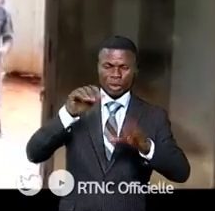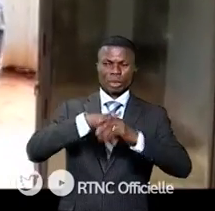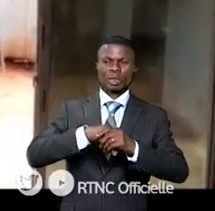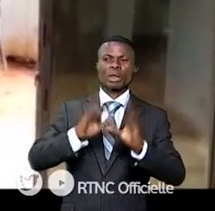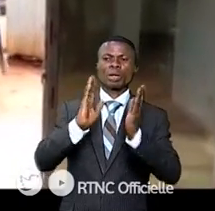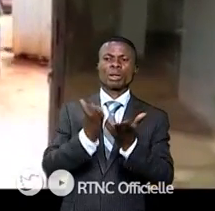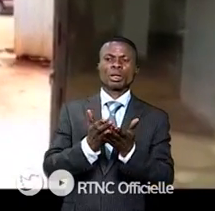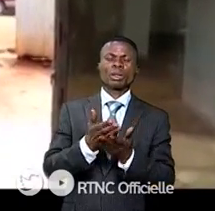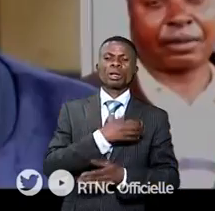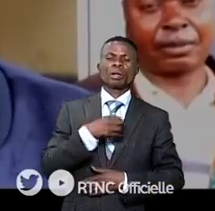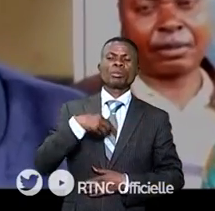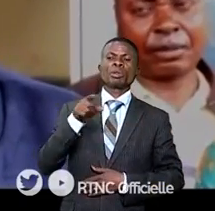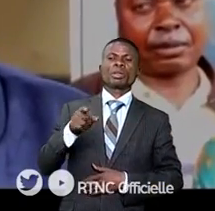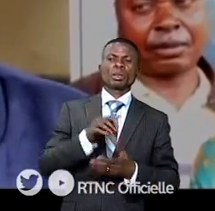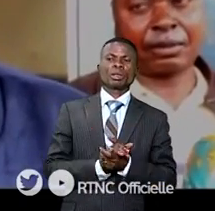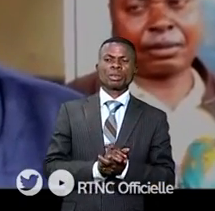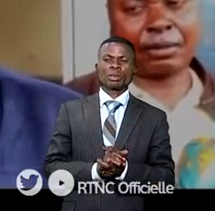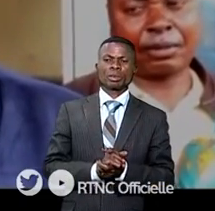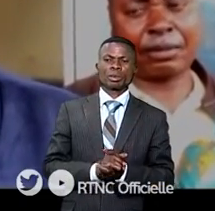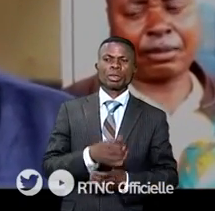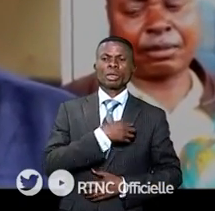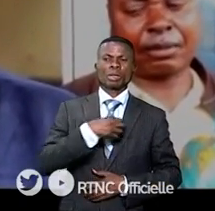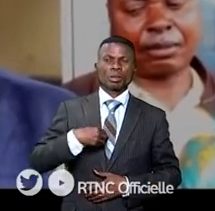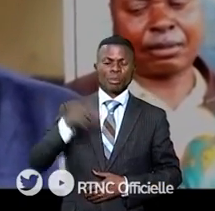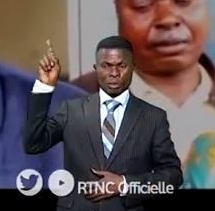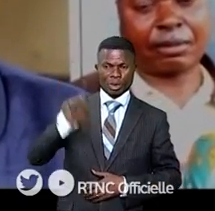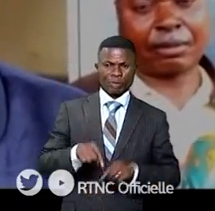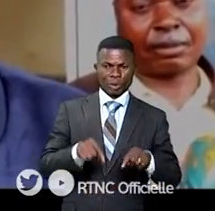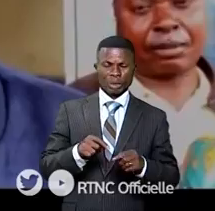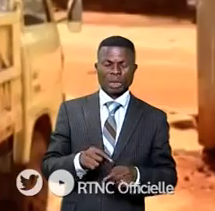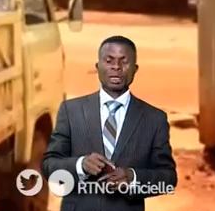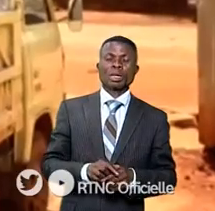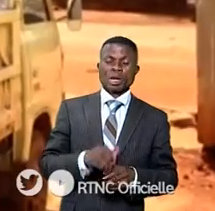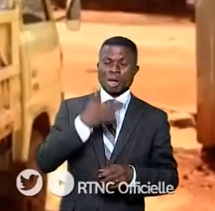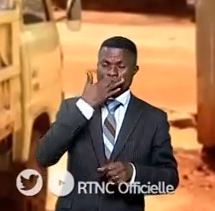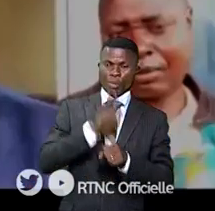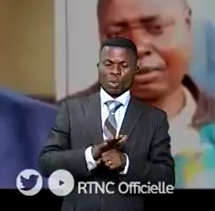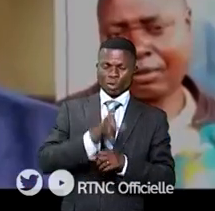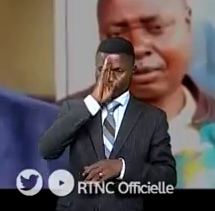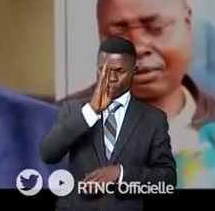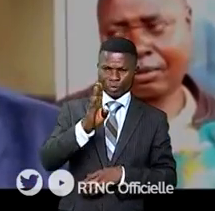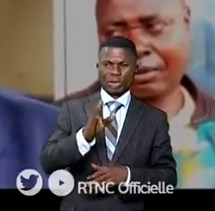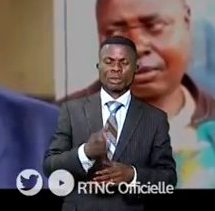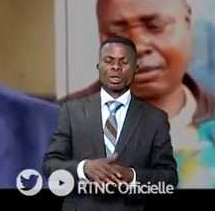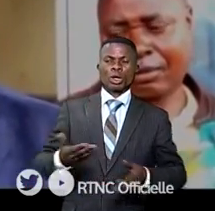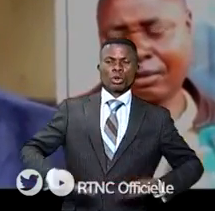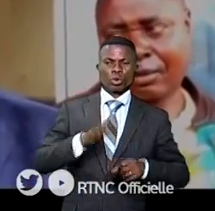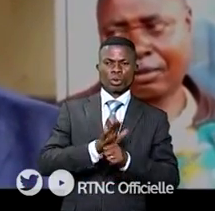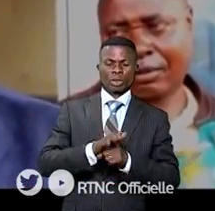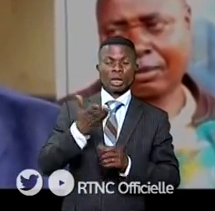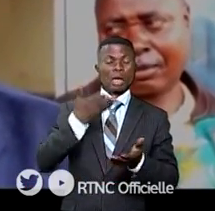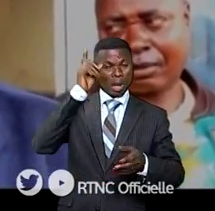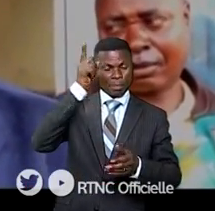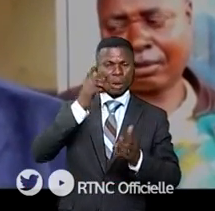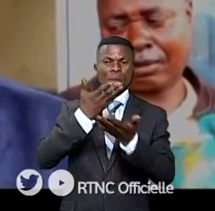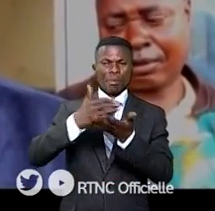slogan « Matendonjo Inasema ». Maman Filia était de passage ici, elle a tenu parole. Nous sommes très reconnaissants. Ça, c'est une